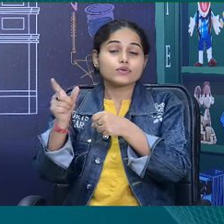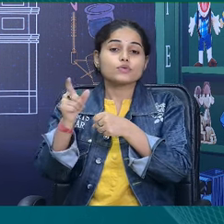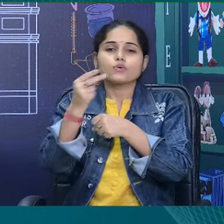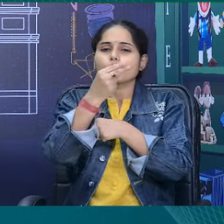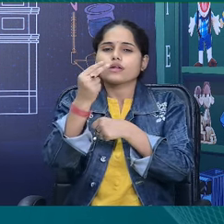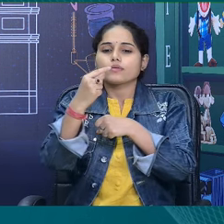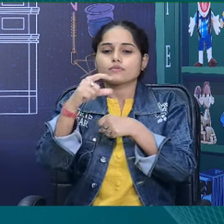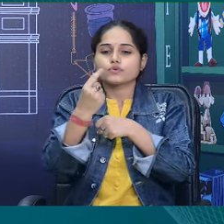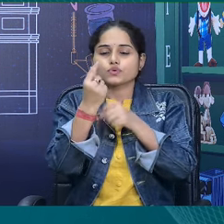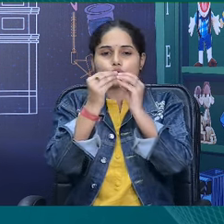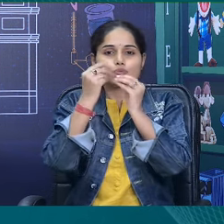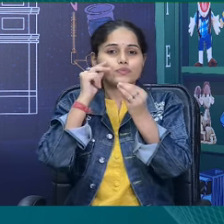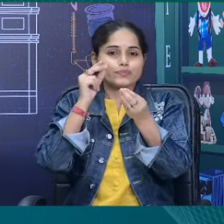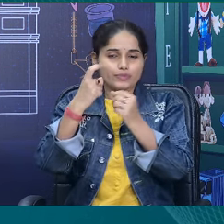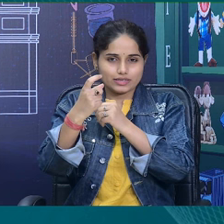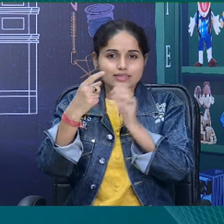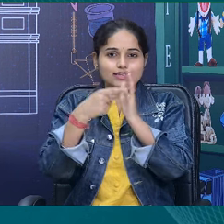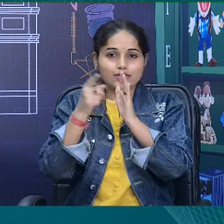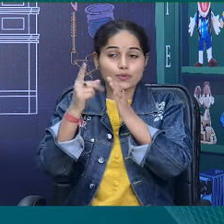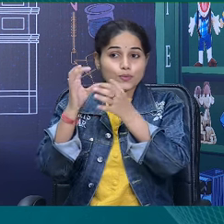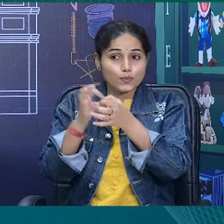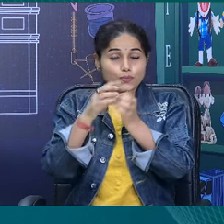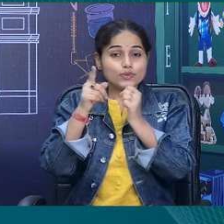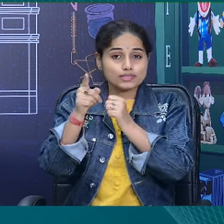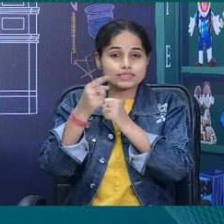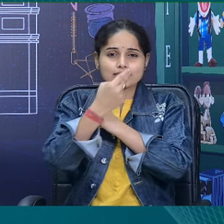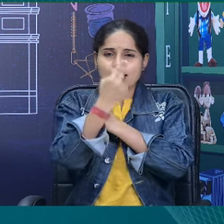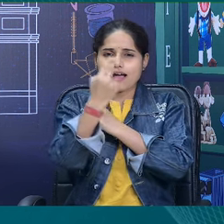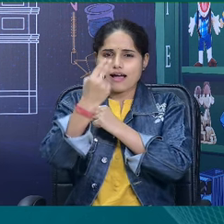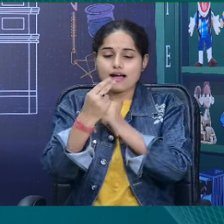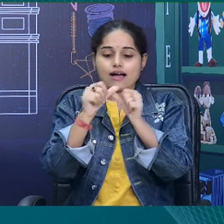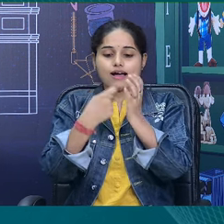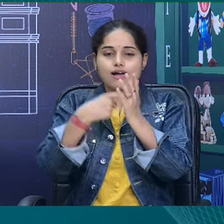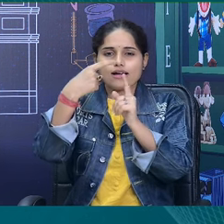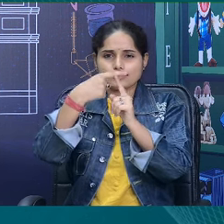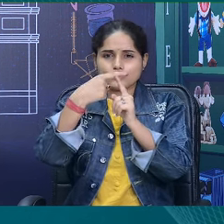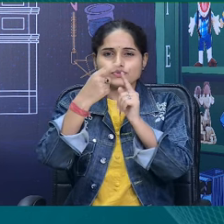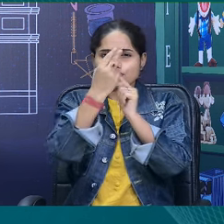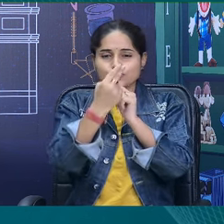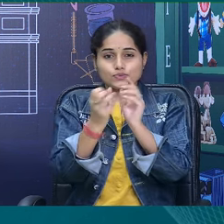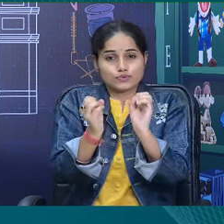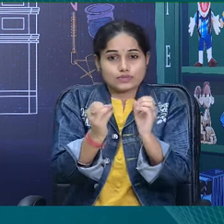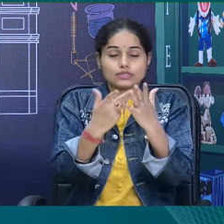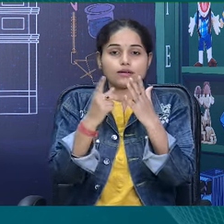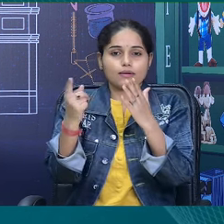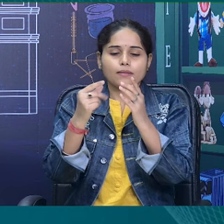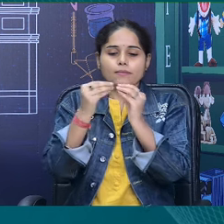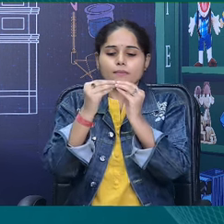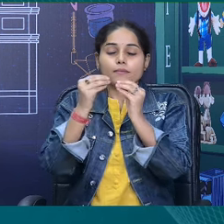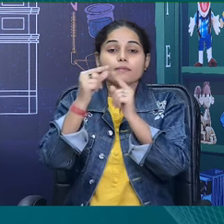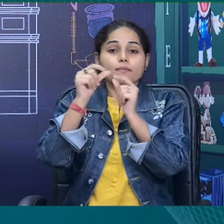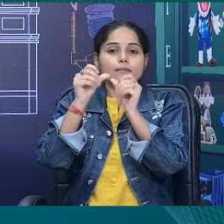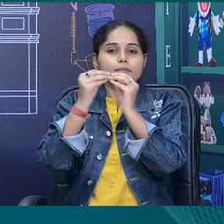तो उसको लेकर के उन्होंने उस आर्ट फॉर्म को स्थापित किया था यह बहुत ज्यादा इंस्पायर थे पब्लो पिकासो से जो कि एक